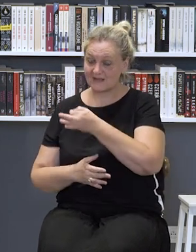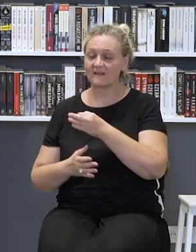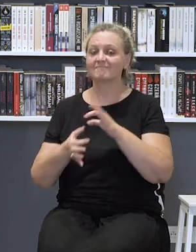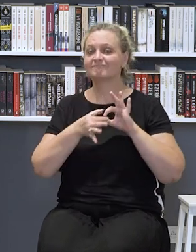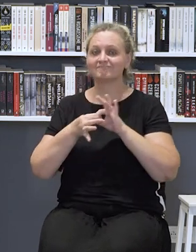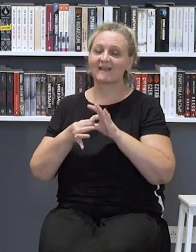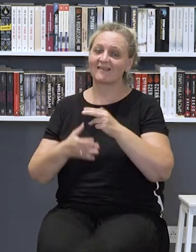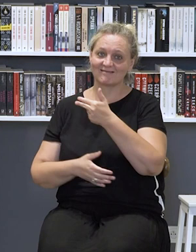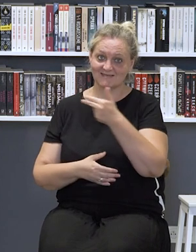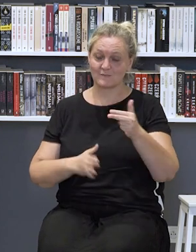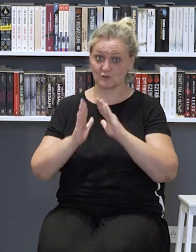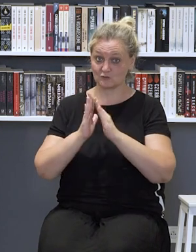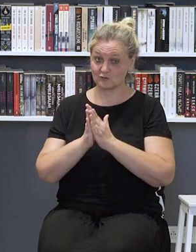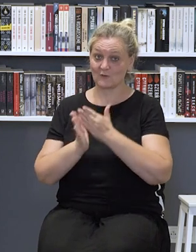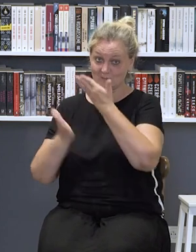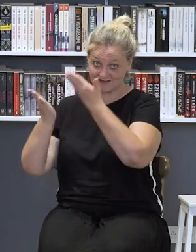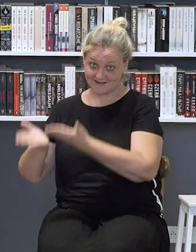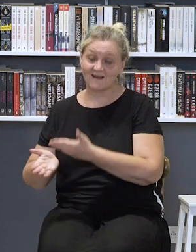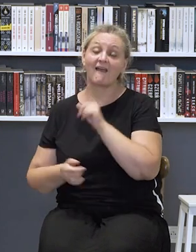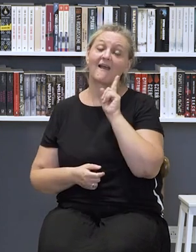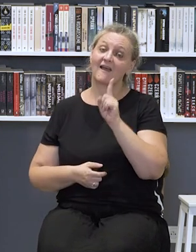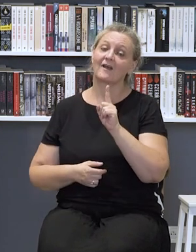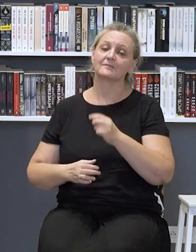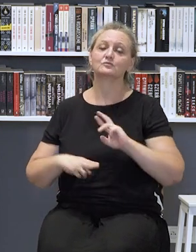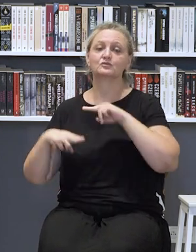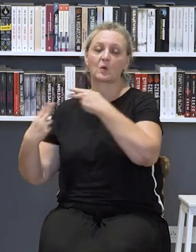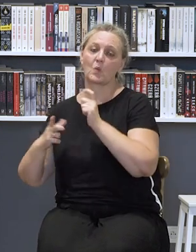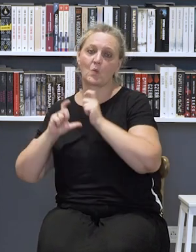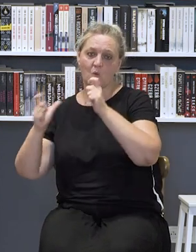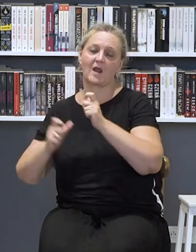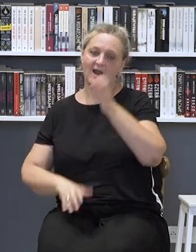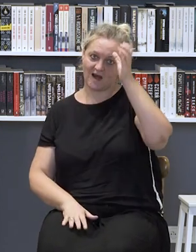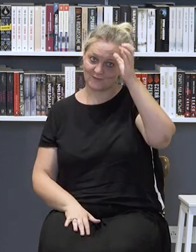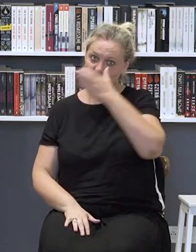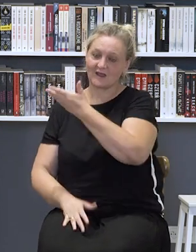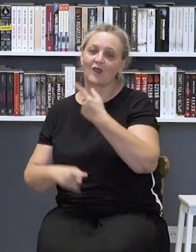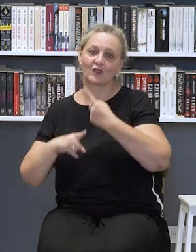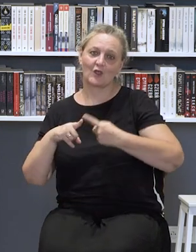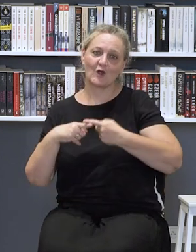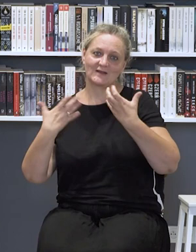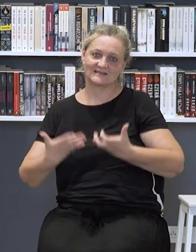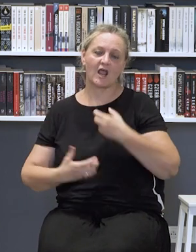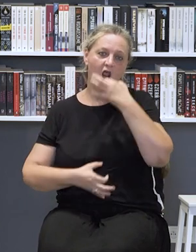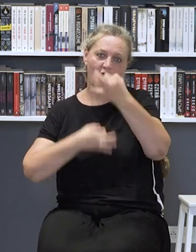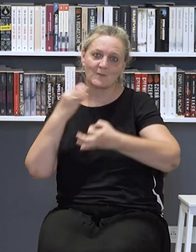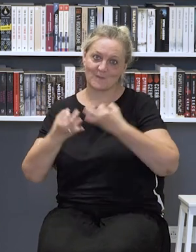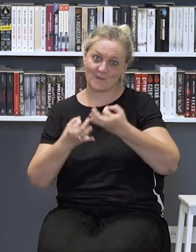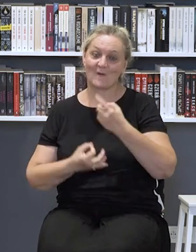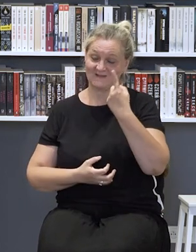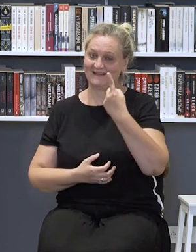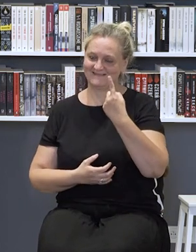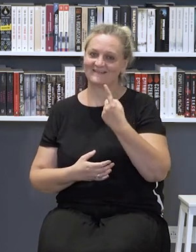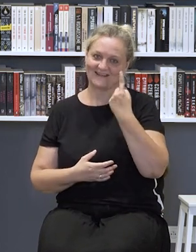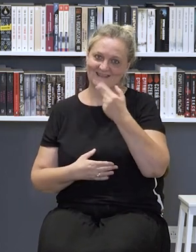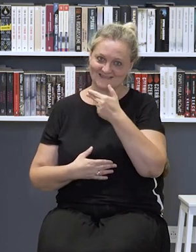związanych już z książką Mapy, to oddaję głos naszej autorce, która chciała tutaj pewne oświadczenie